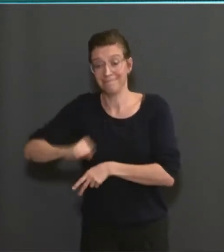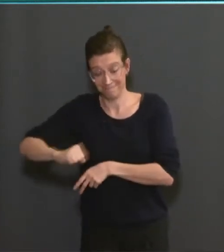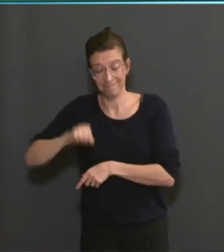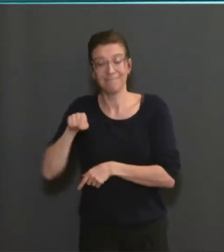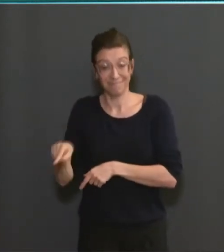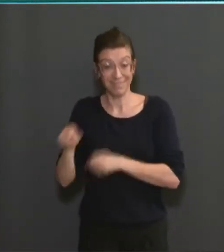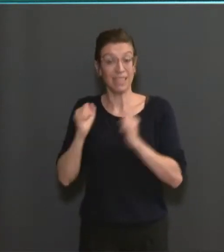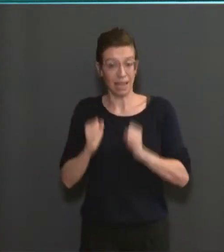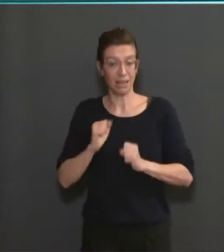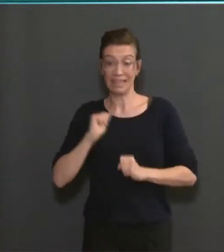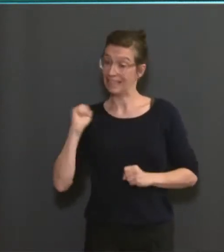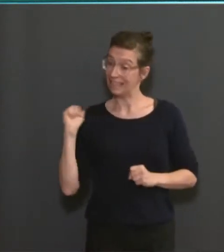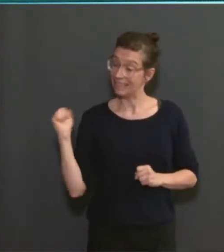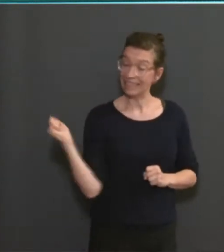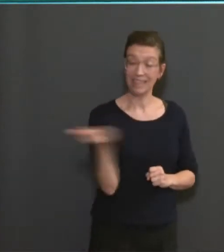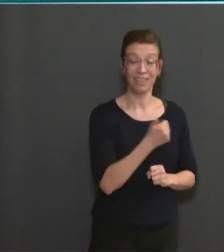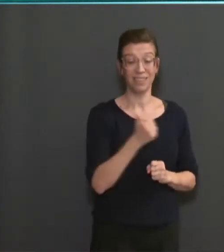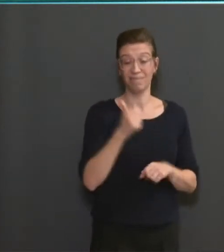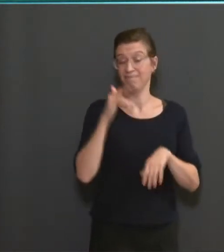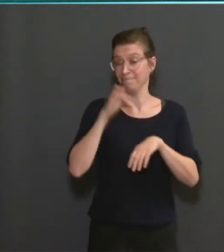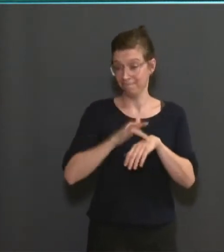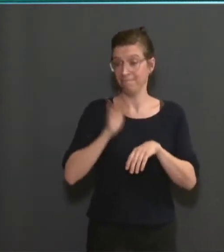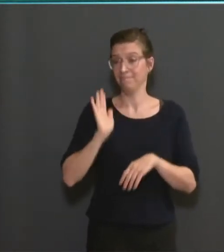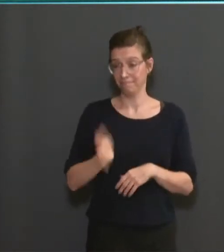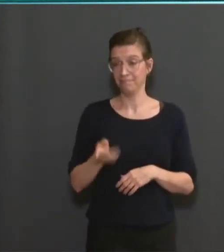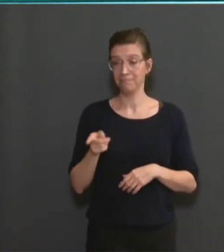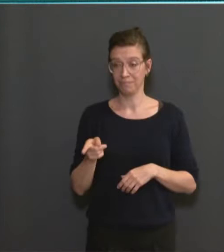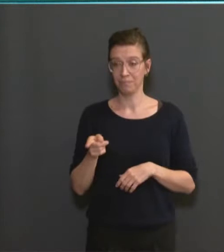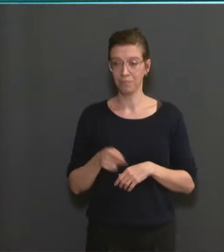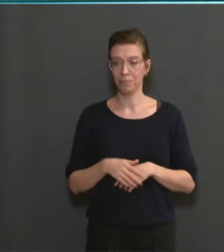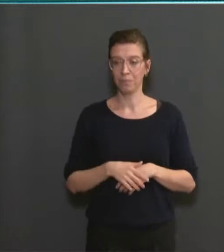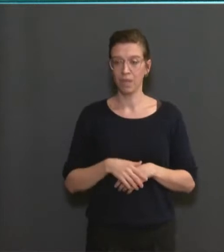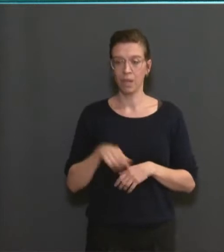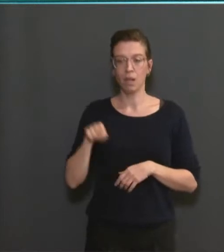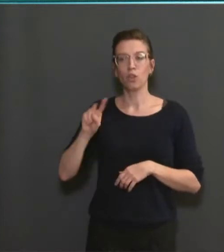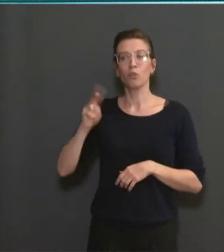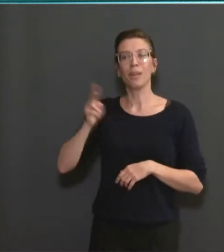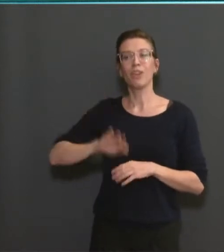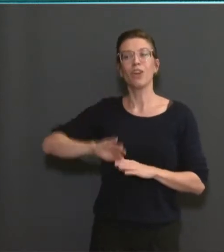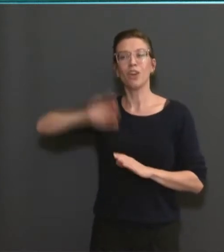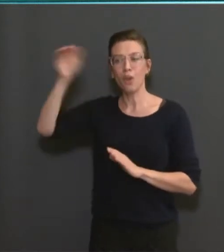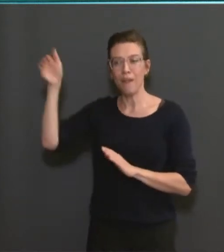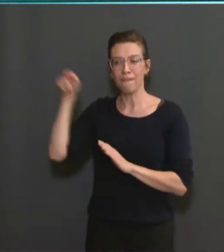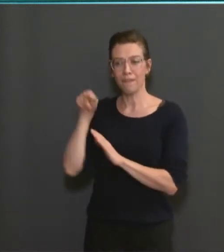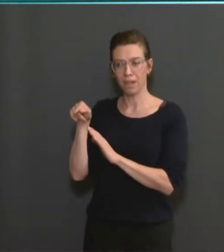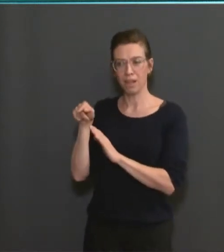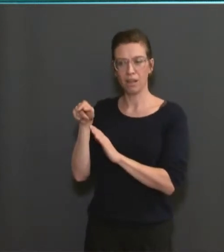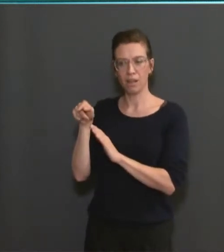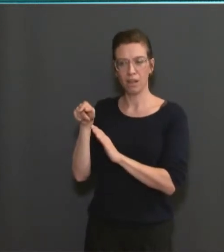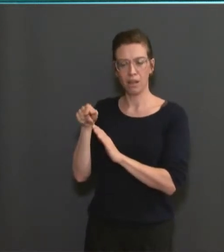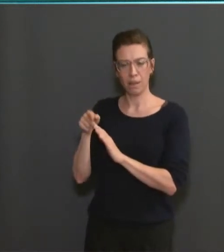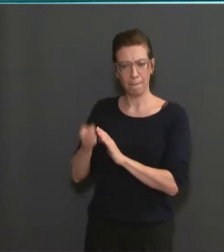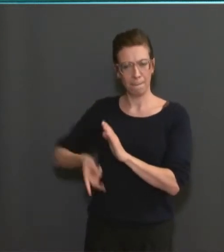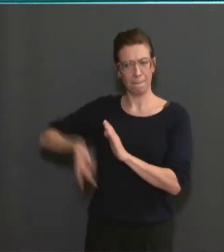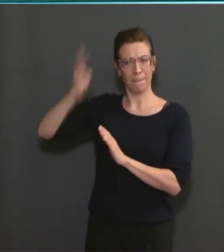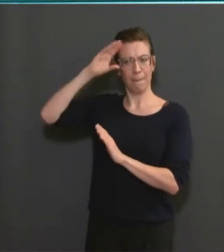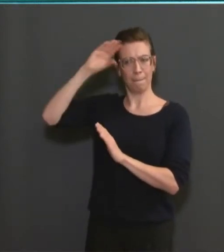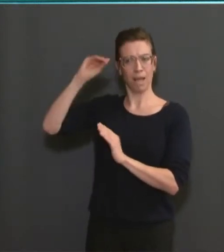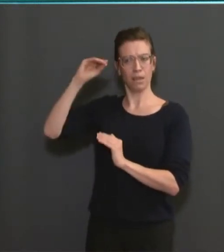Ook tijdens deze tweede golf belanden opmerkelijk meer mannen dan vrouwen op intensieve zorgen,